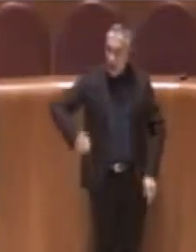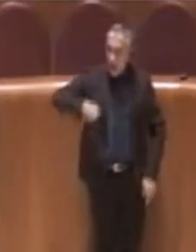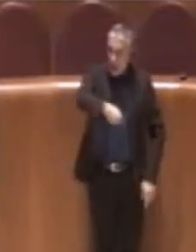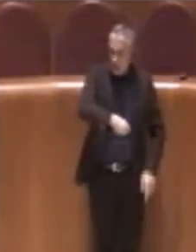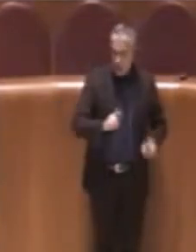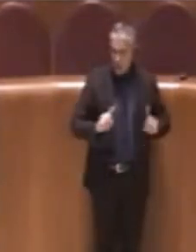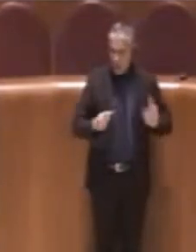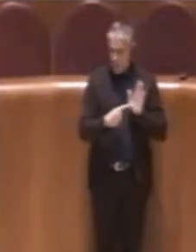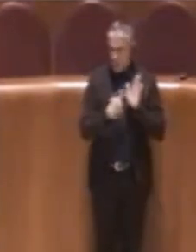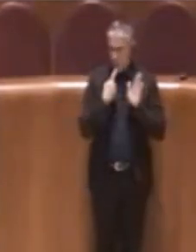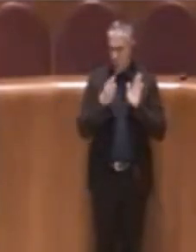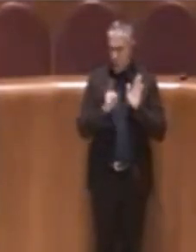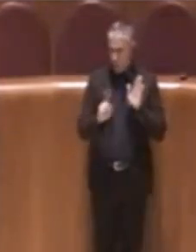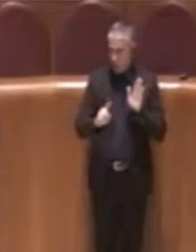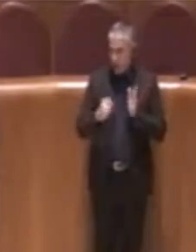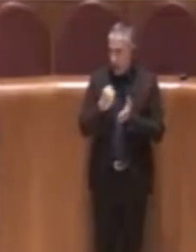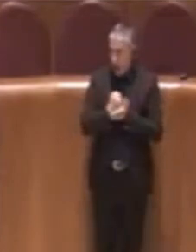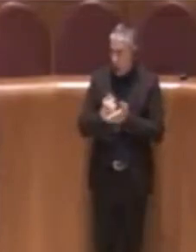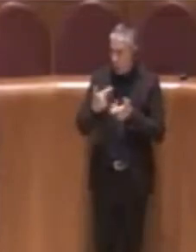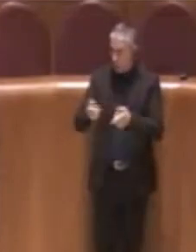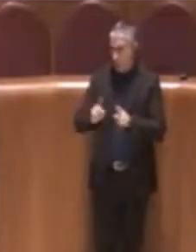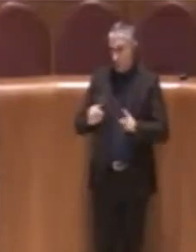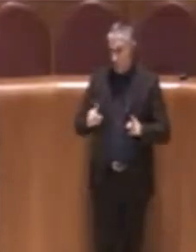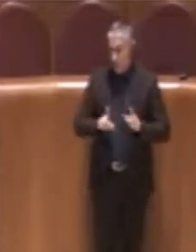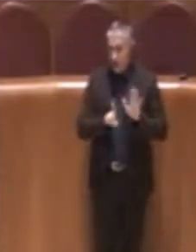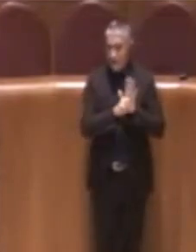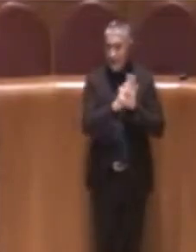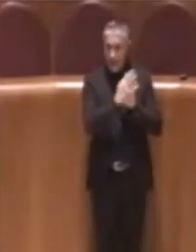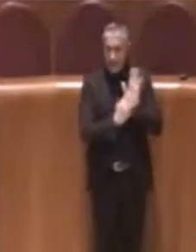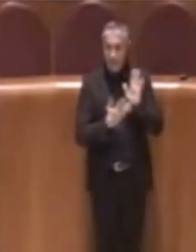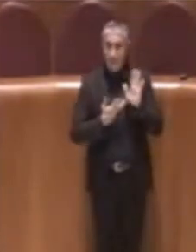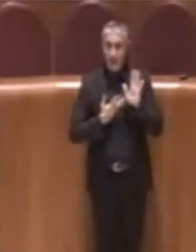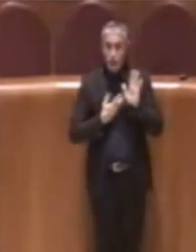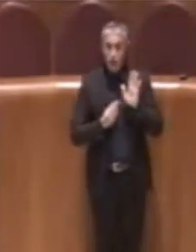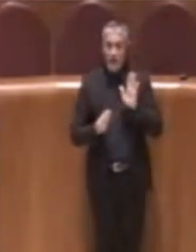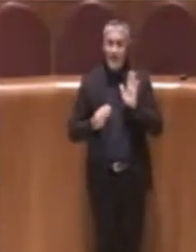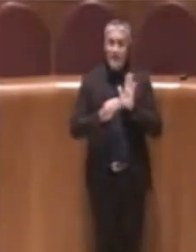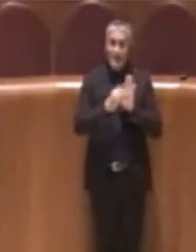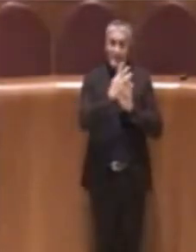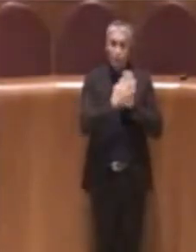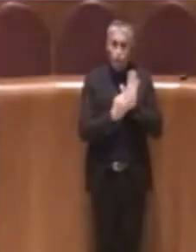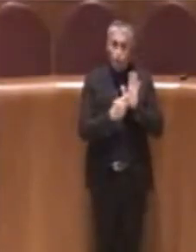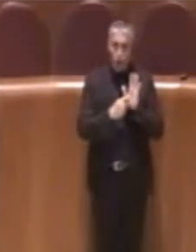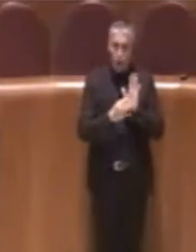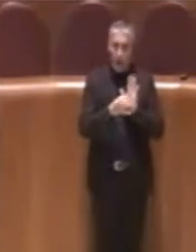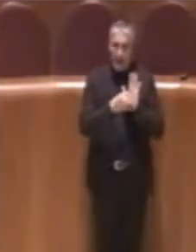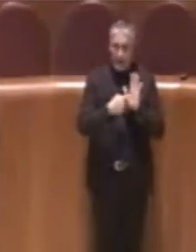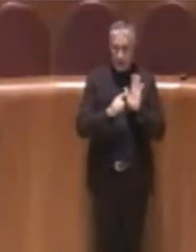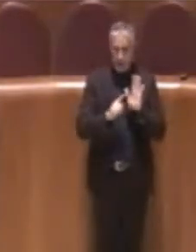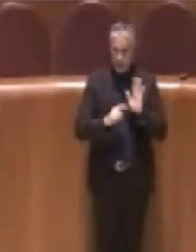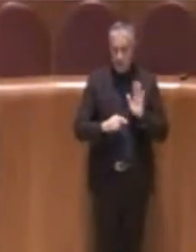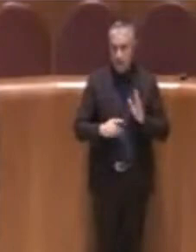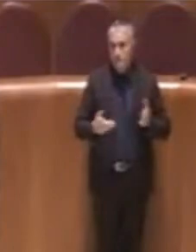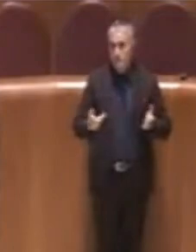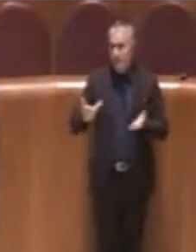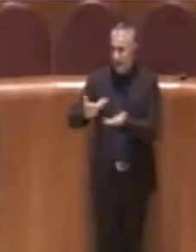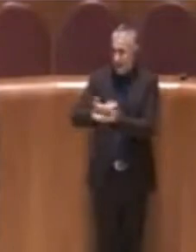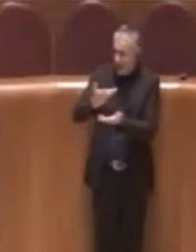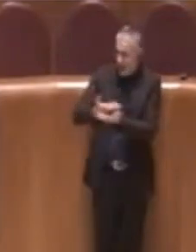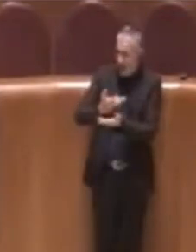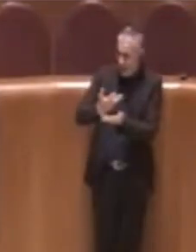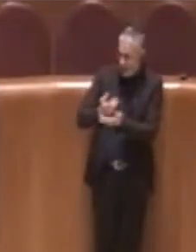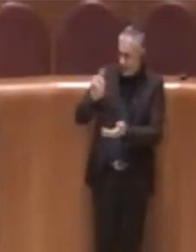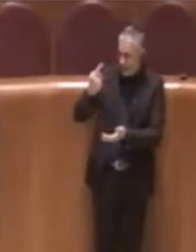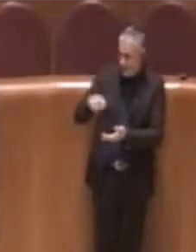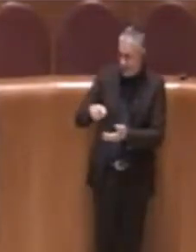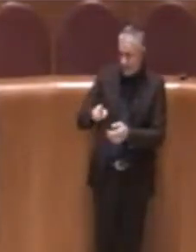costituisce autorizzazione, perché la delibera ha un'istruttoria che non è a questo articolo. Quindi, quando si racconta questo,